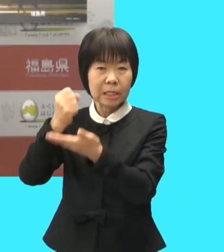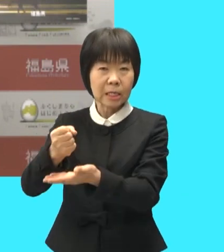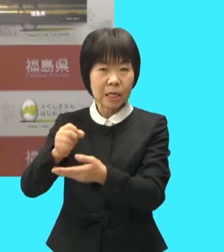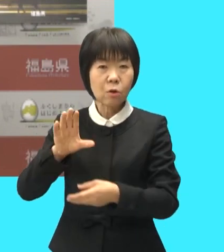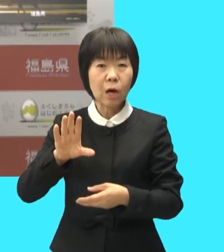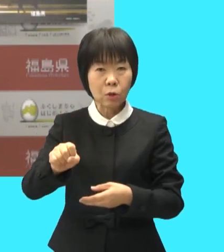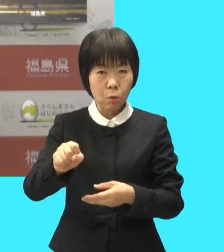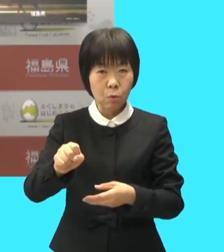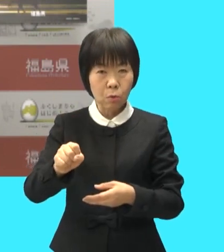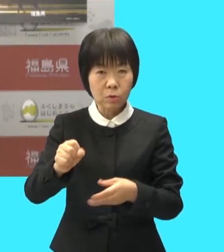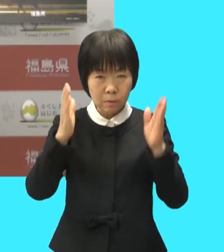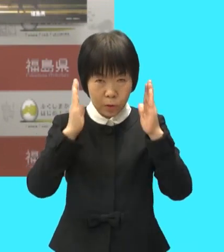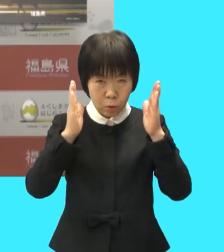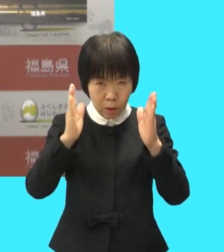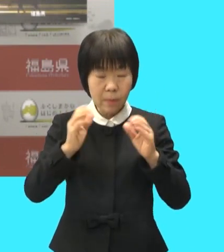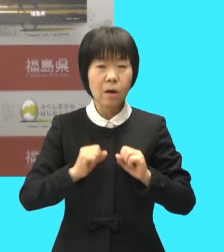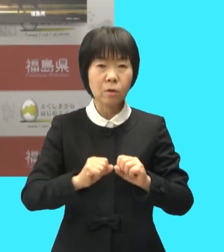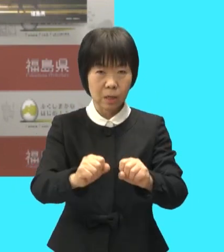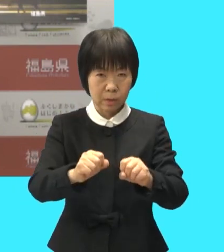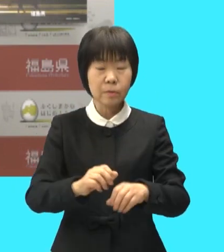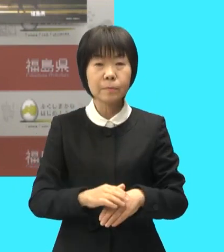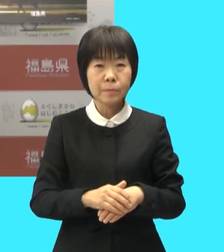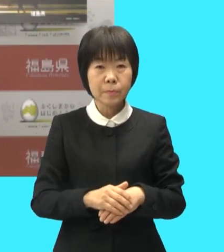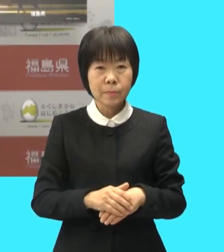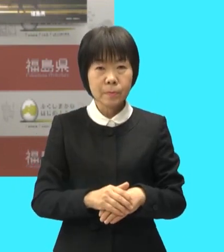確保に力を尽くしてまいります。